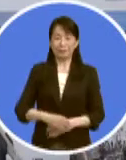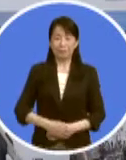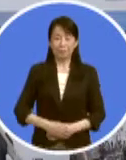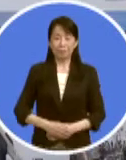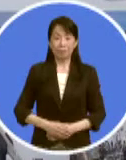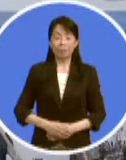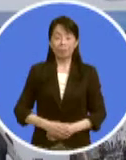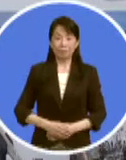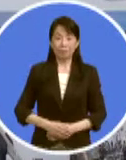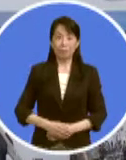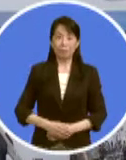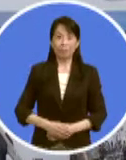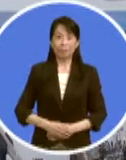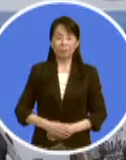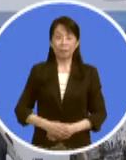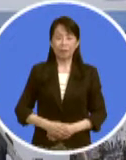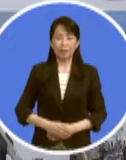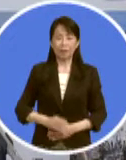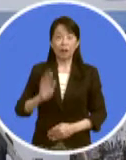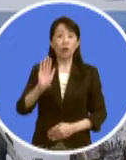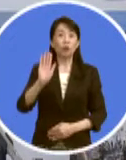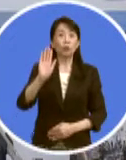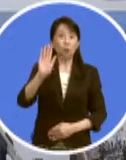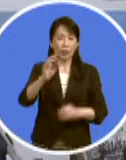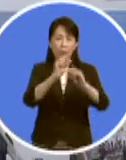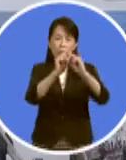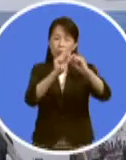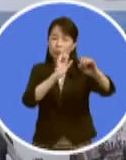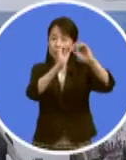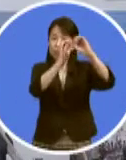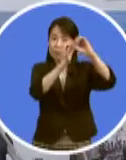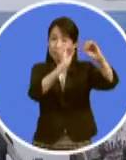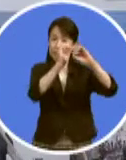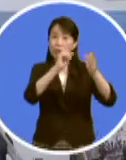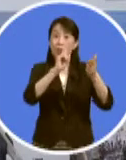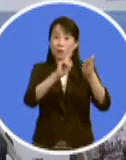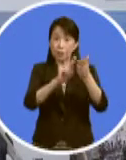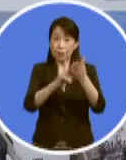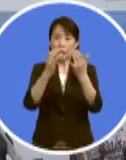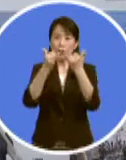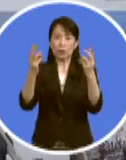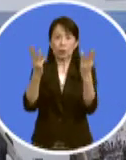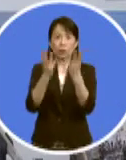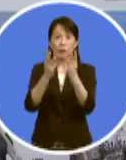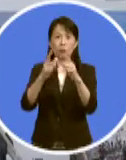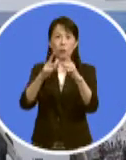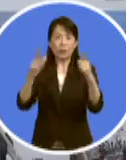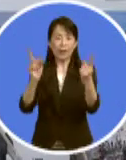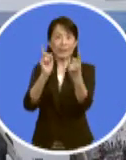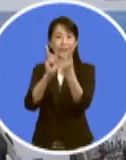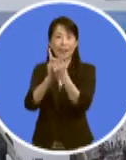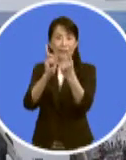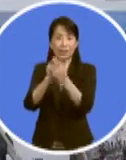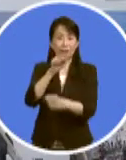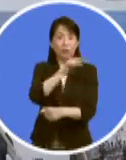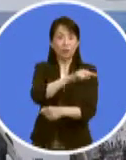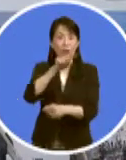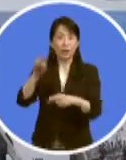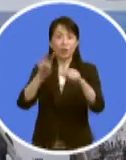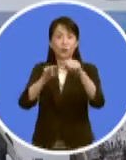でございますこの中に全体の惚れからのですね長期ビジョンそれから人口減少対策こういったものを